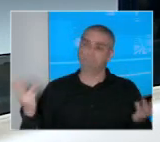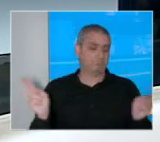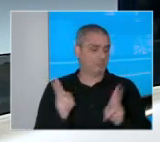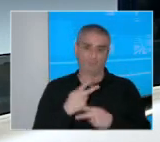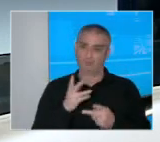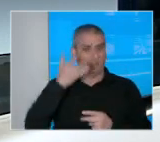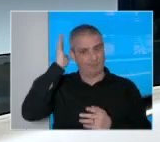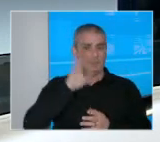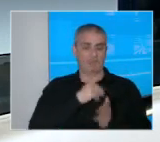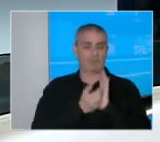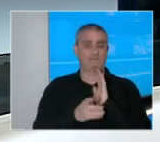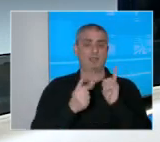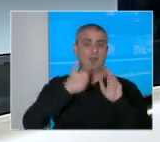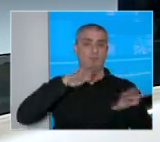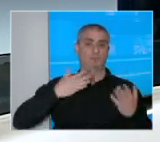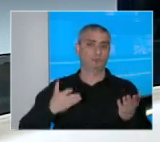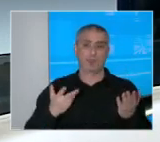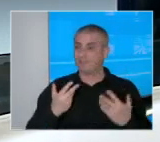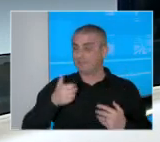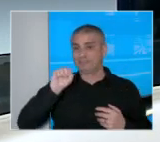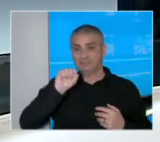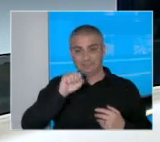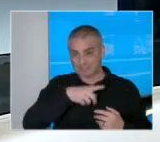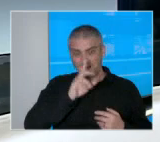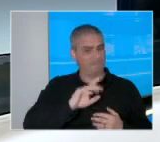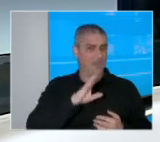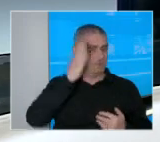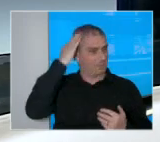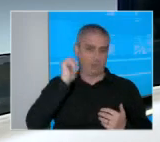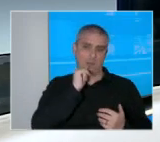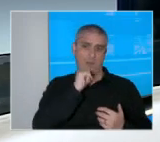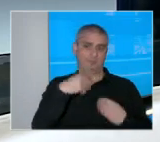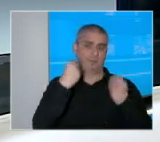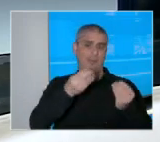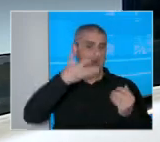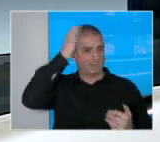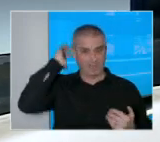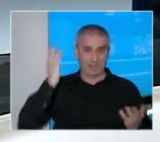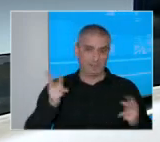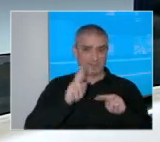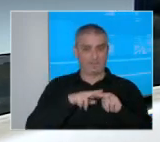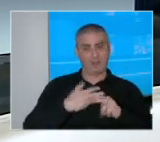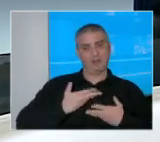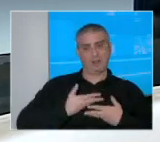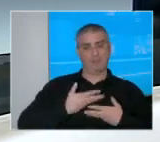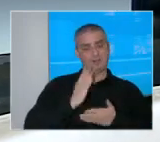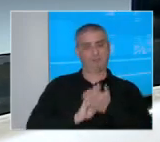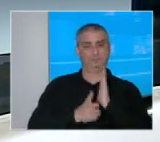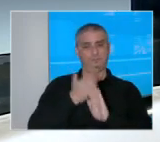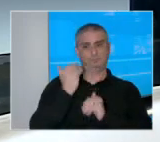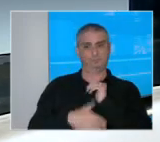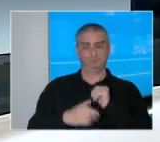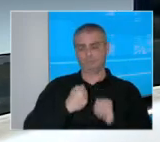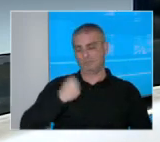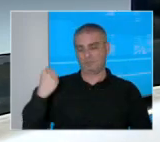קונסטלציה שלפיד יסכים לוותר על ראשות הממשלה, ואין לשר, ובוודאי לא לבנט, שום עניין להכתיר את יאיר לפיד, כן. ואחר כך לקבל גט קריטות